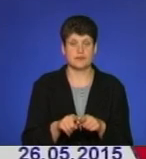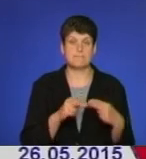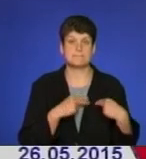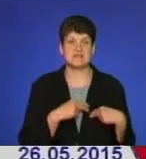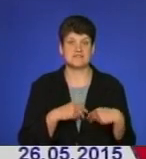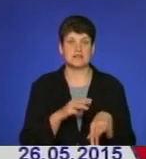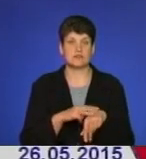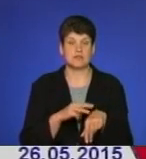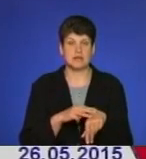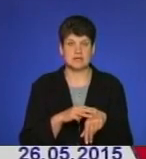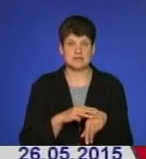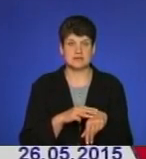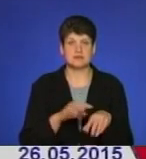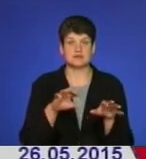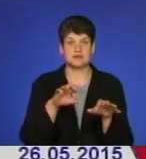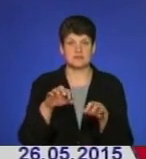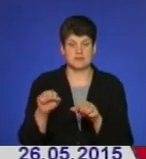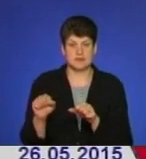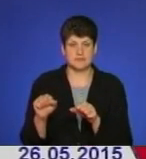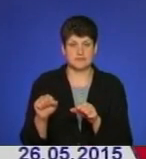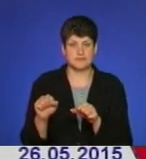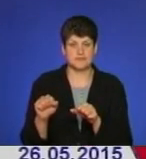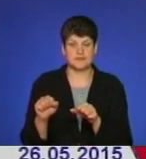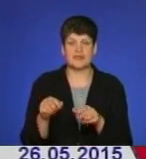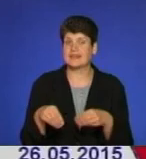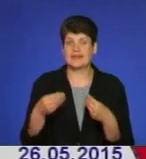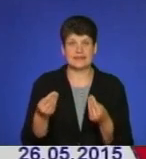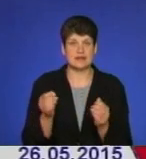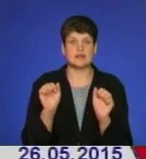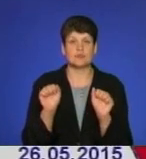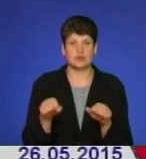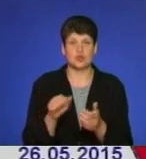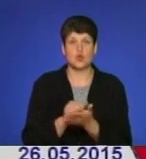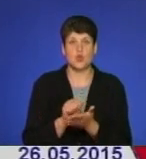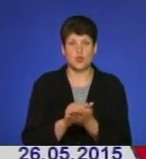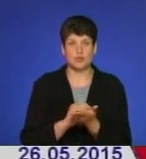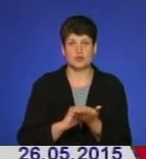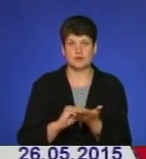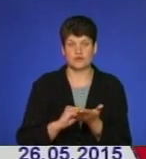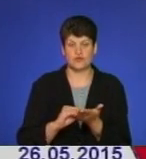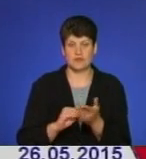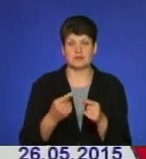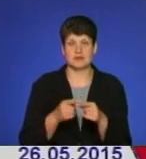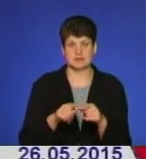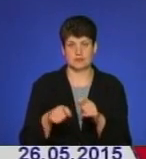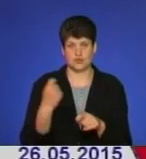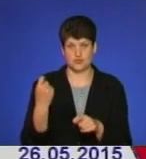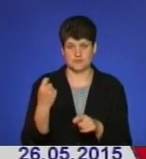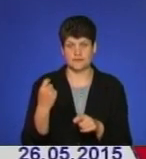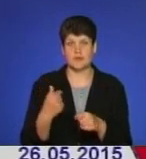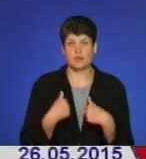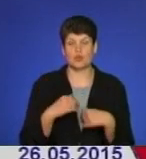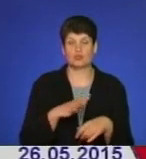працівників міліції, віджати, не дати можливості документувати вчинення цього правопорушення. Мною